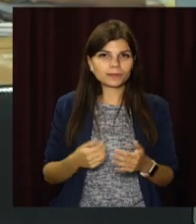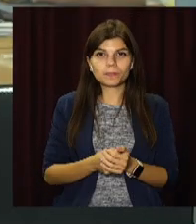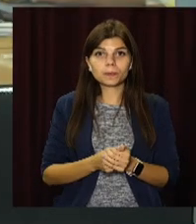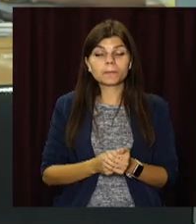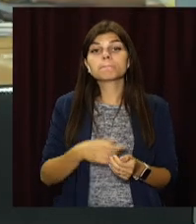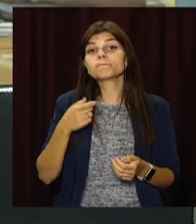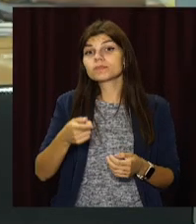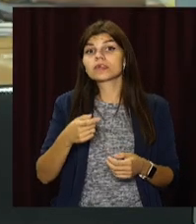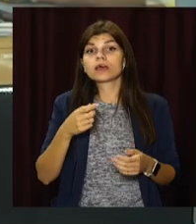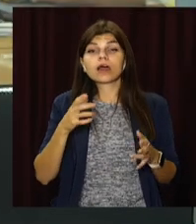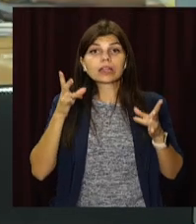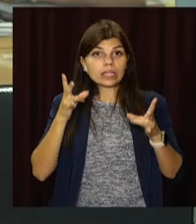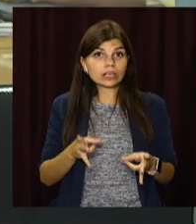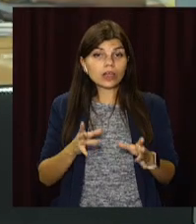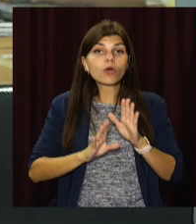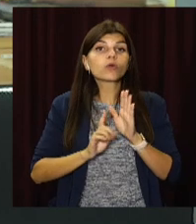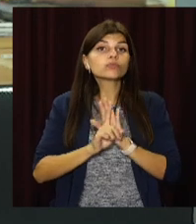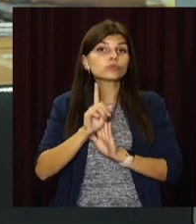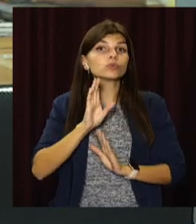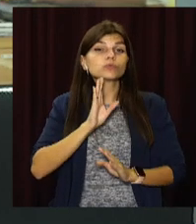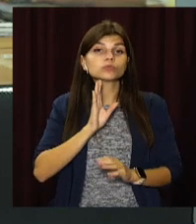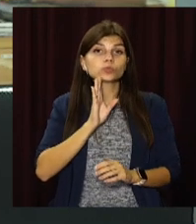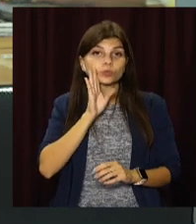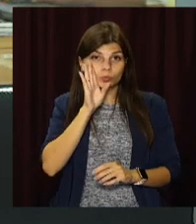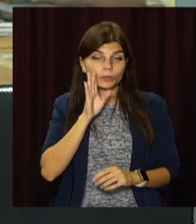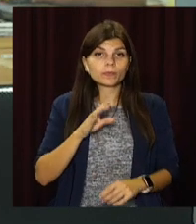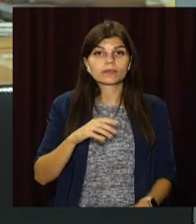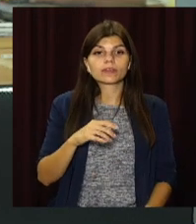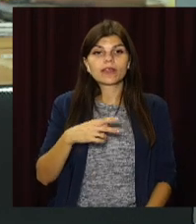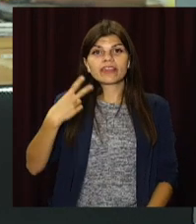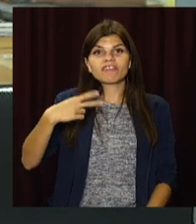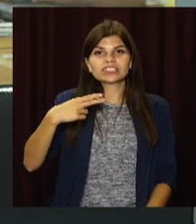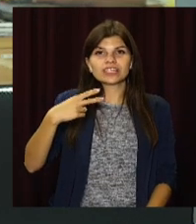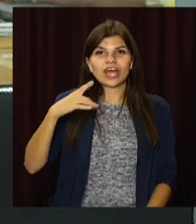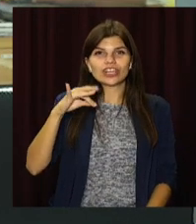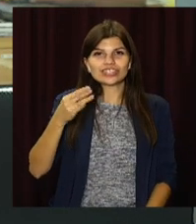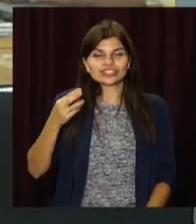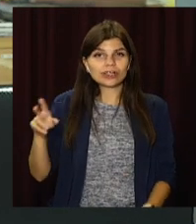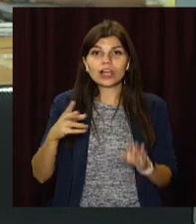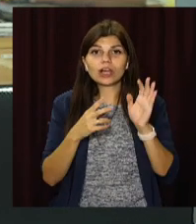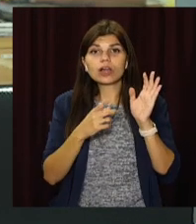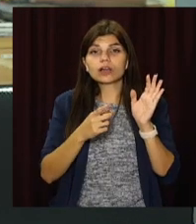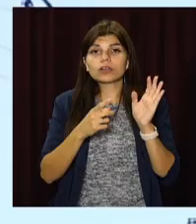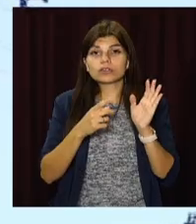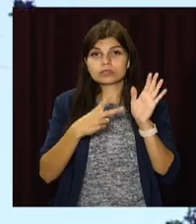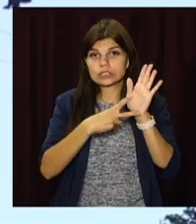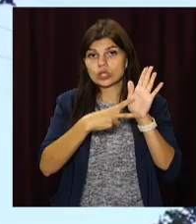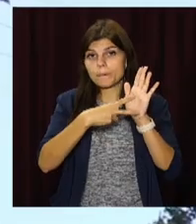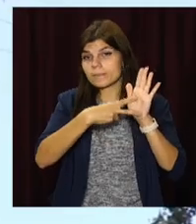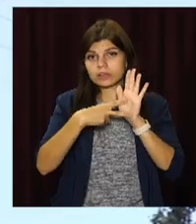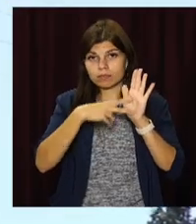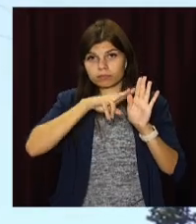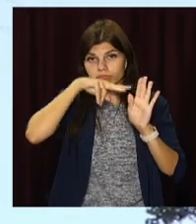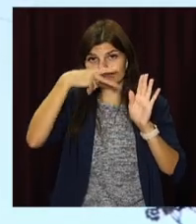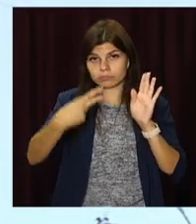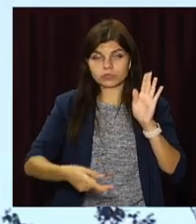Трагедію розпочався ранок на вулиці 20-річчя Перемоги у Придніпровську. У 7-й хлопець випав з вікна 7-го поверху. На